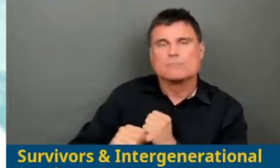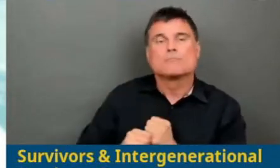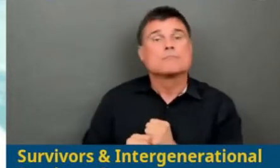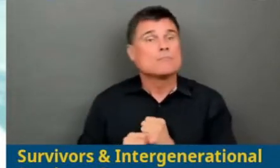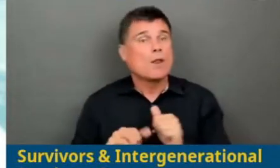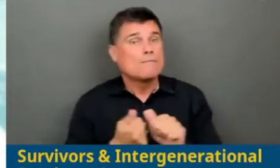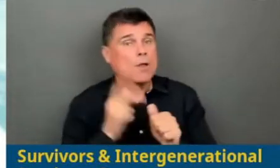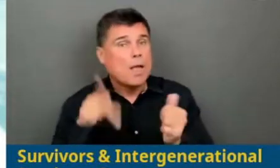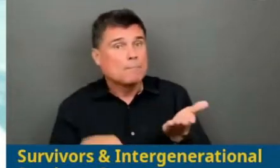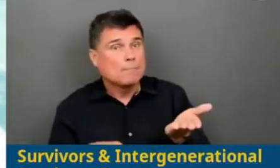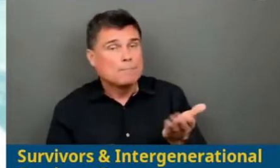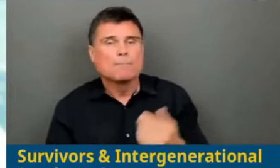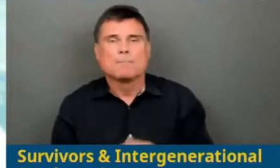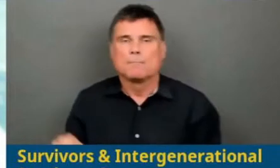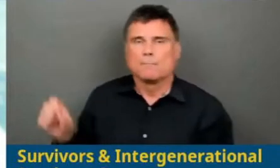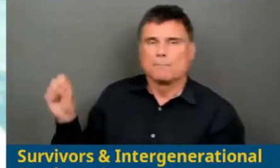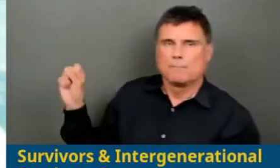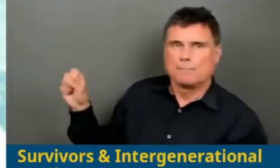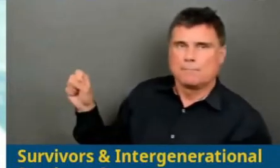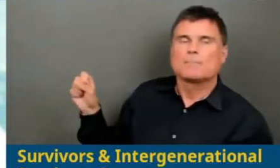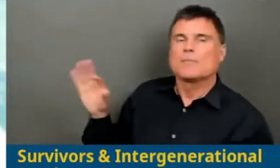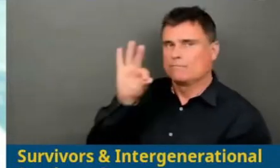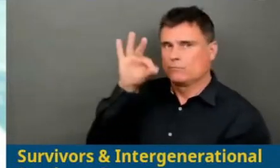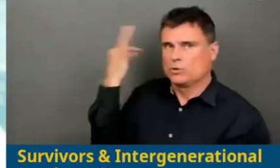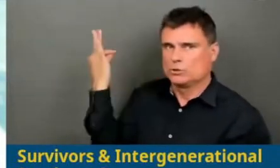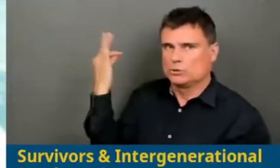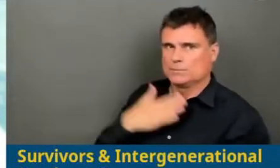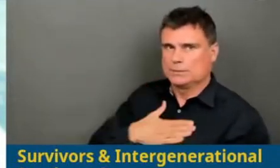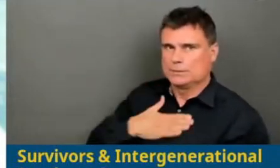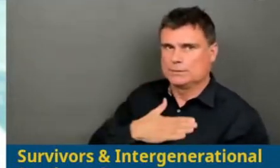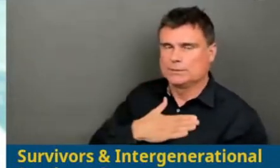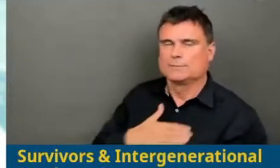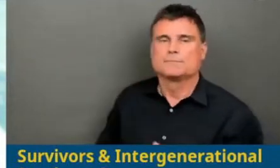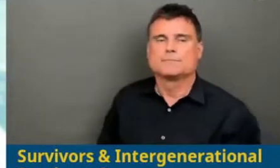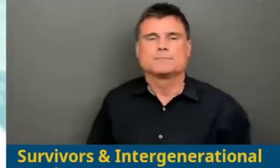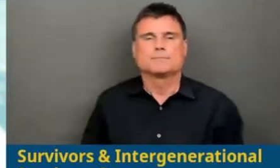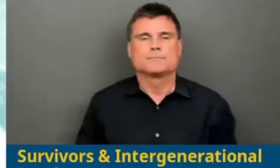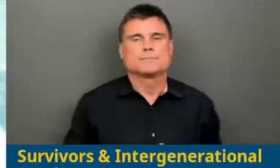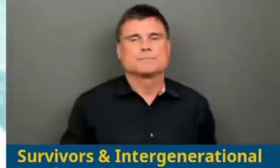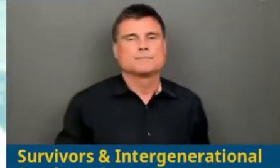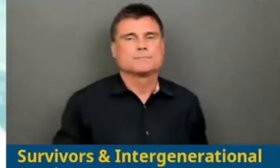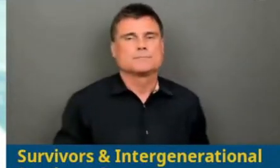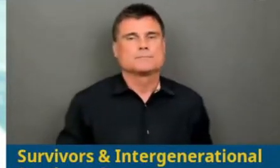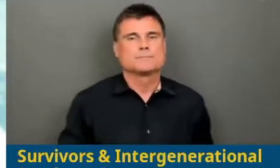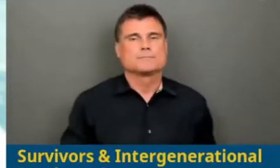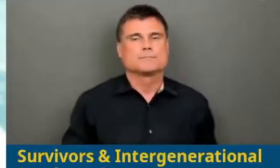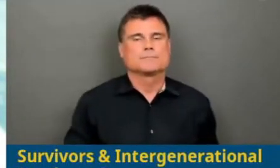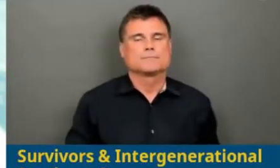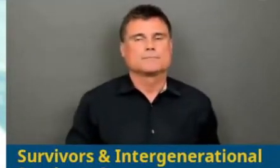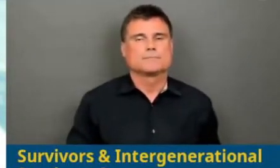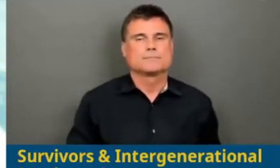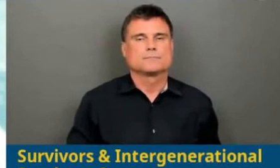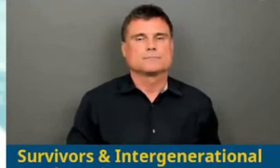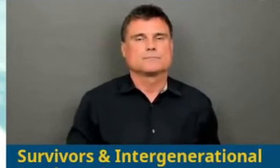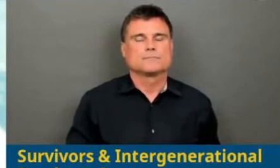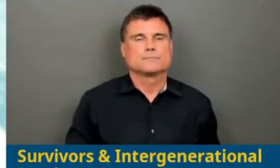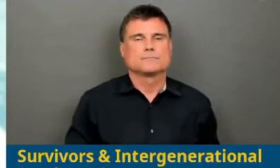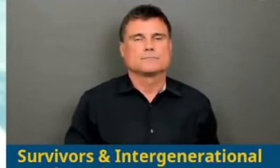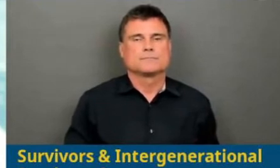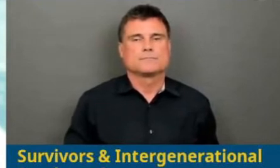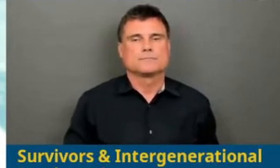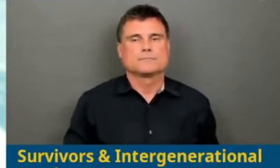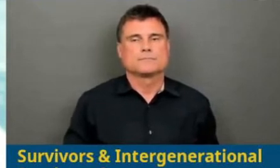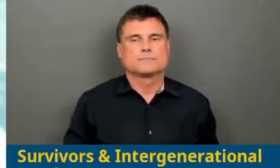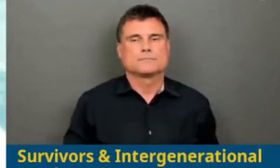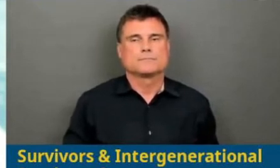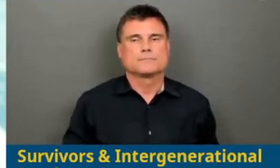Yes. Et est-ce que vous pensez que la somme de 12 millions est suffisante pour effectuer des fouilles sur tous les sites des pensionnats